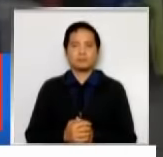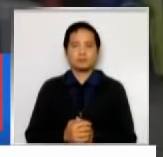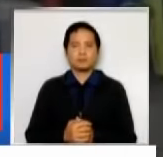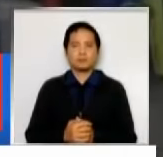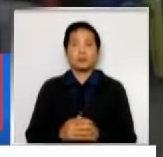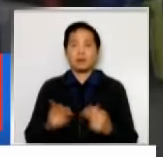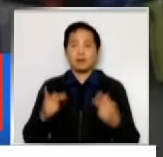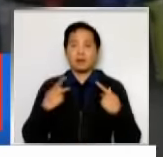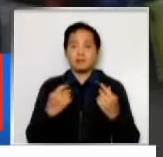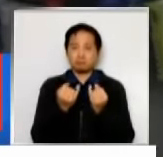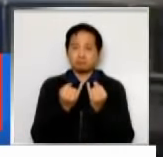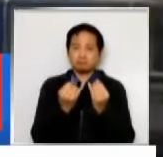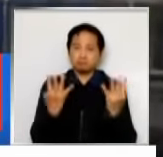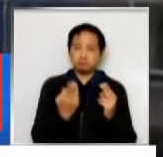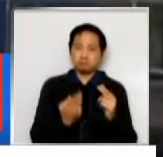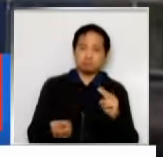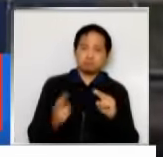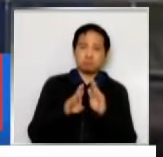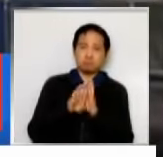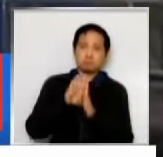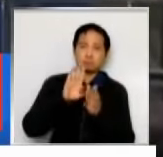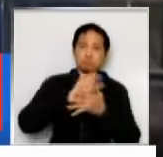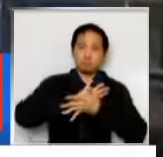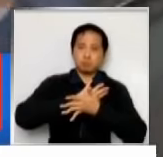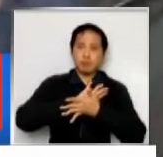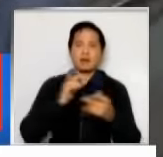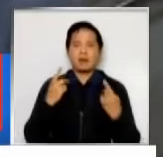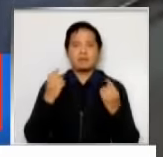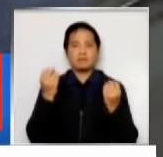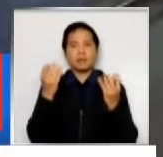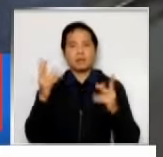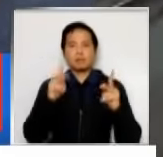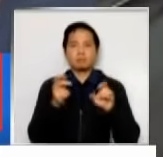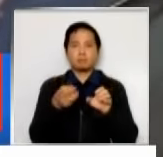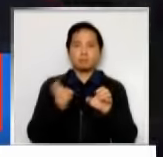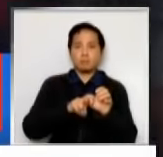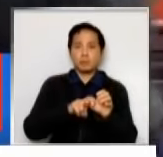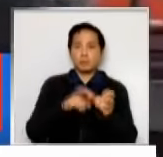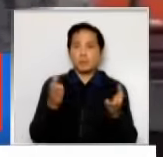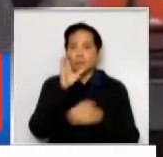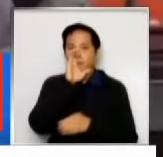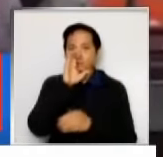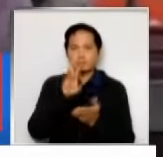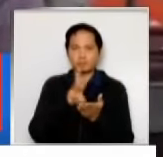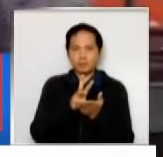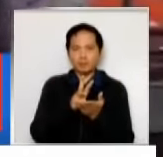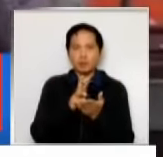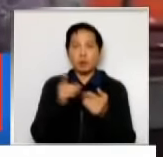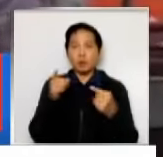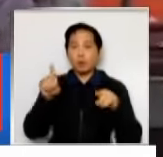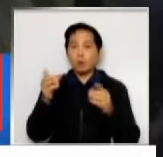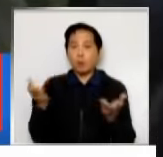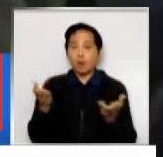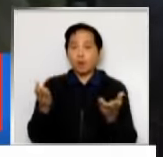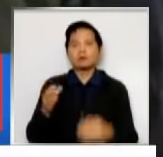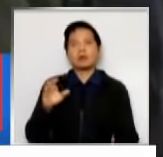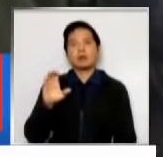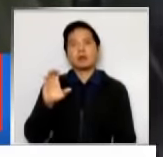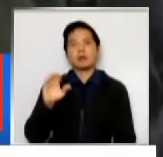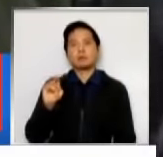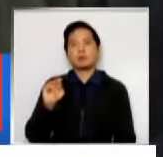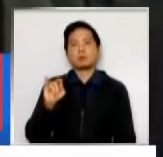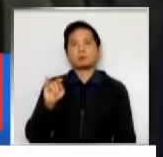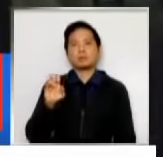bansa, marami pa rin ang biyahero sa pier sa Cebu City. Papunta ang mga pasahero sa Camotes Island, samantalang ang iba